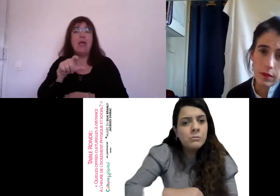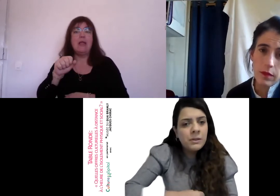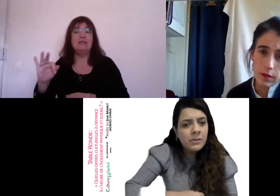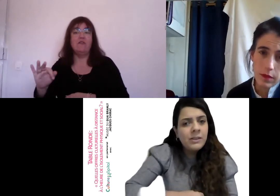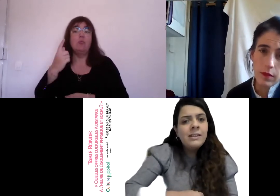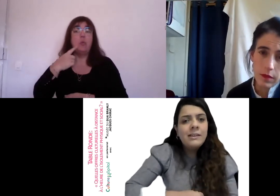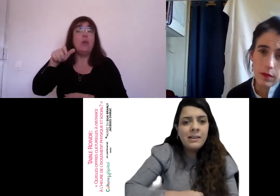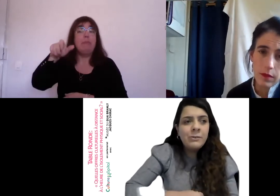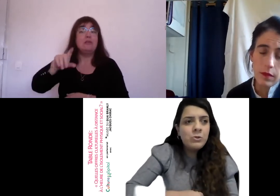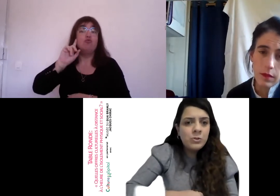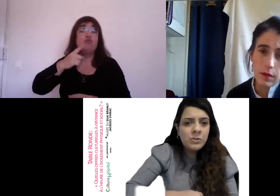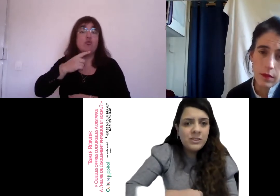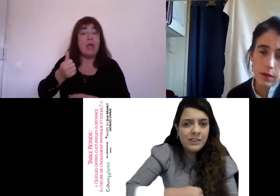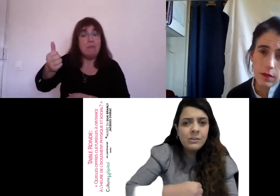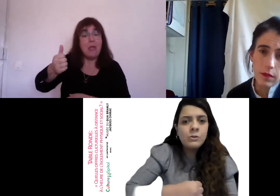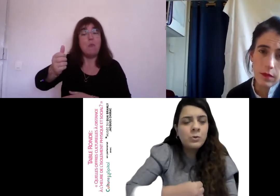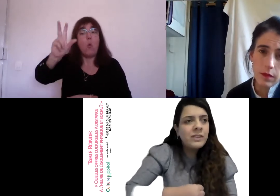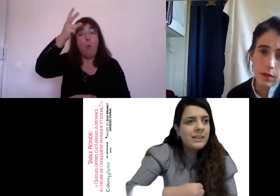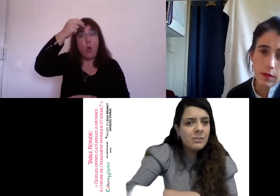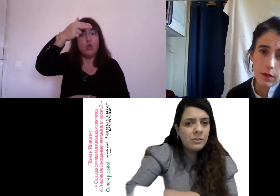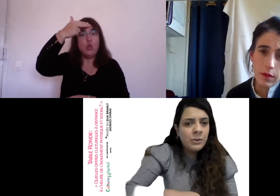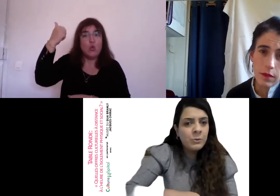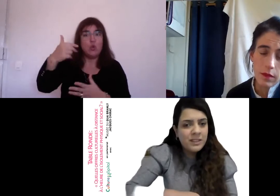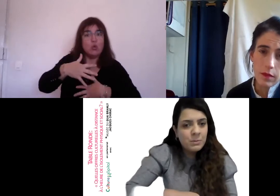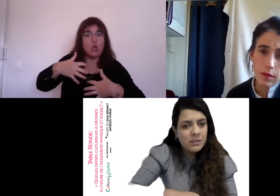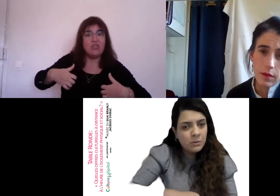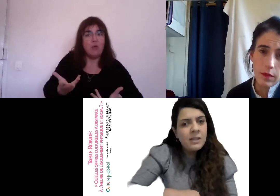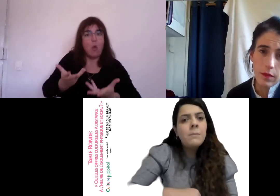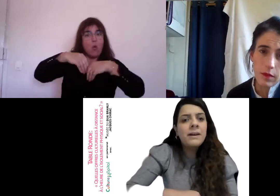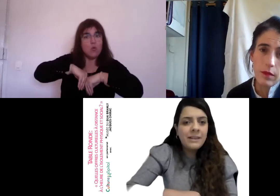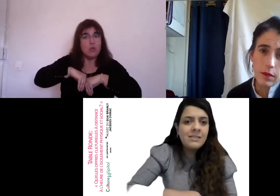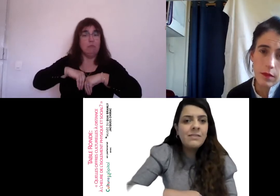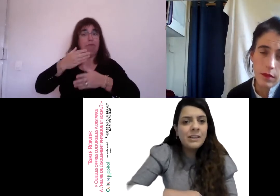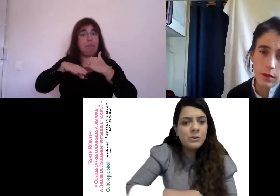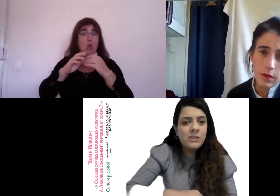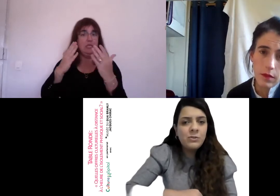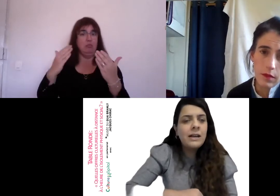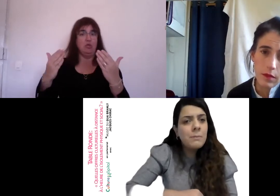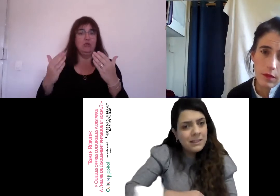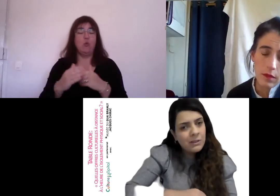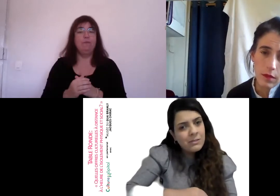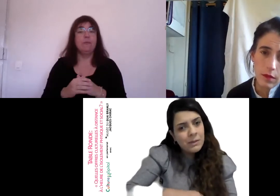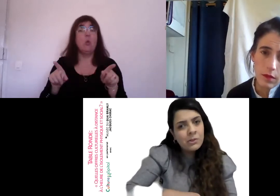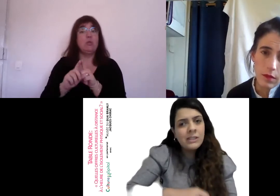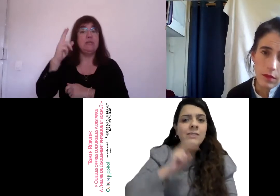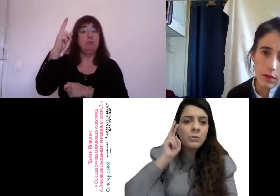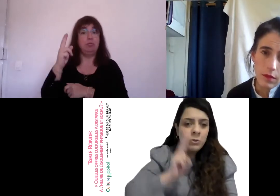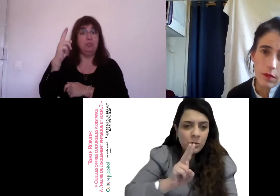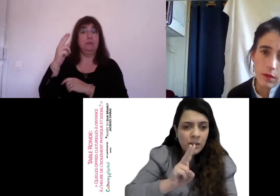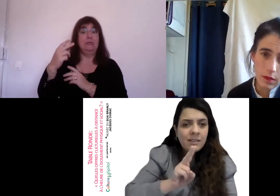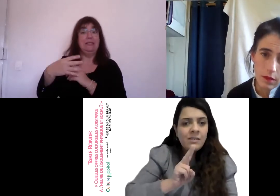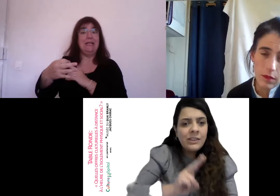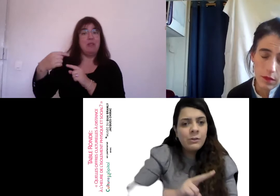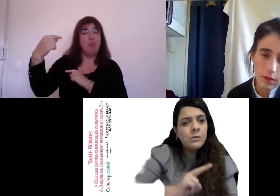même comprendre les notions scientifiques qu'on traite dans nos expositions. Pareil, ça va être diffusé à partir de la semaine prochaine avec